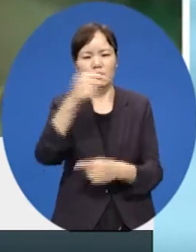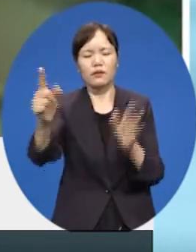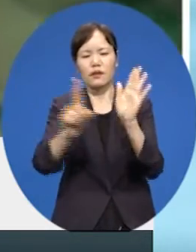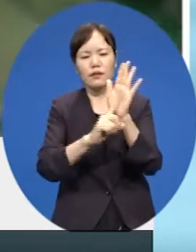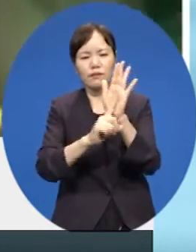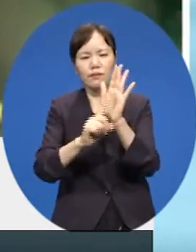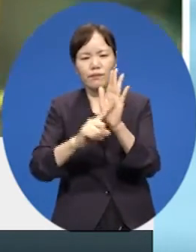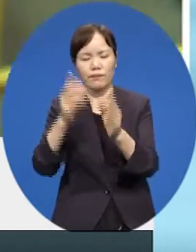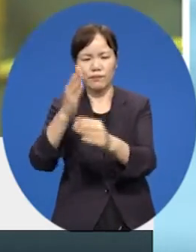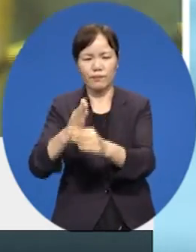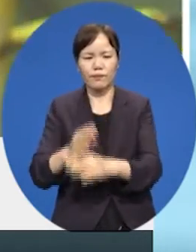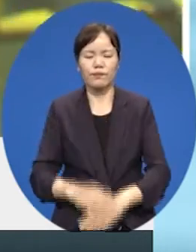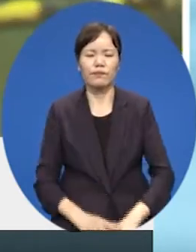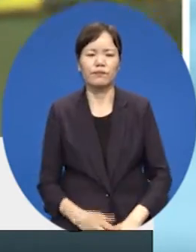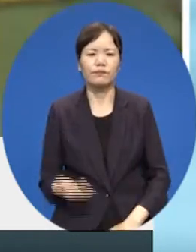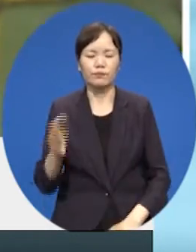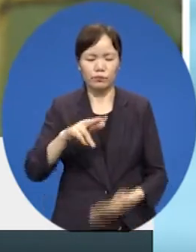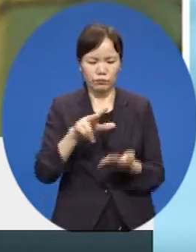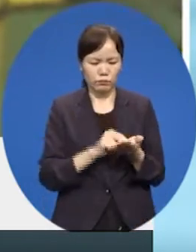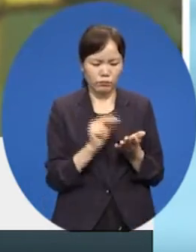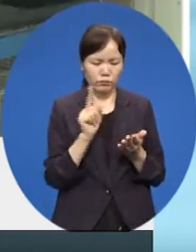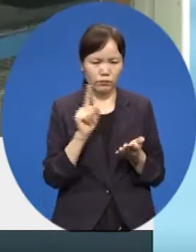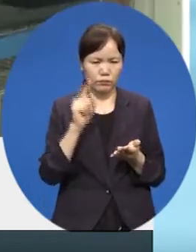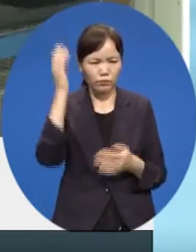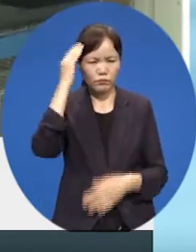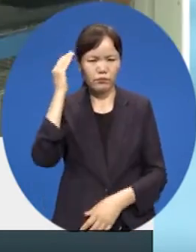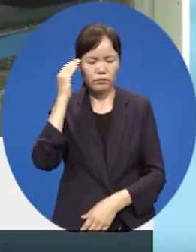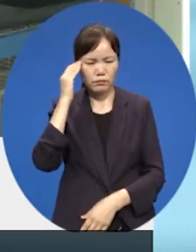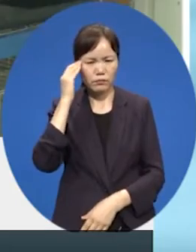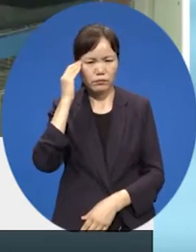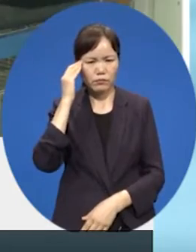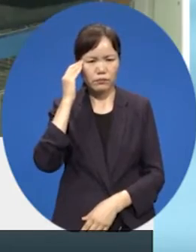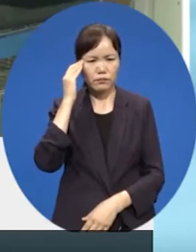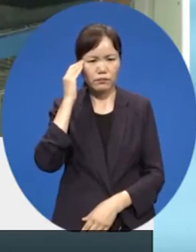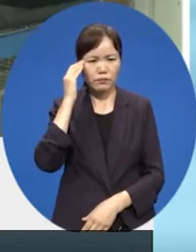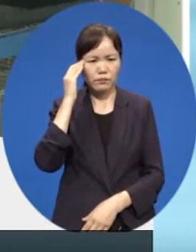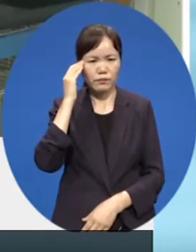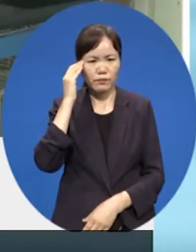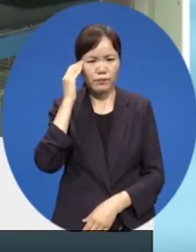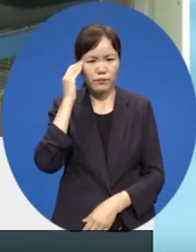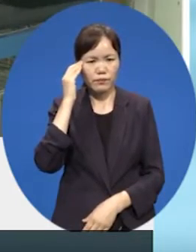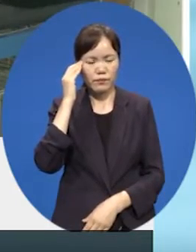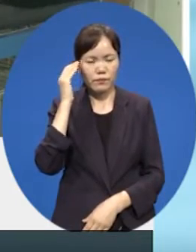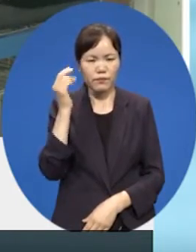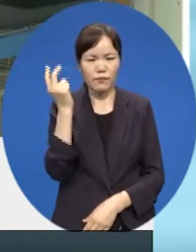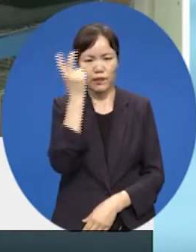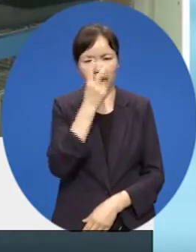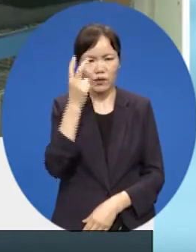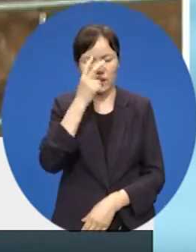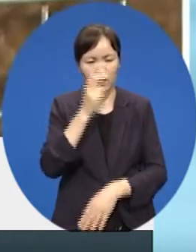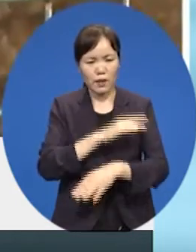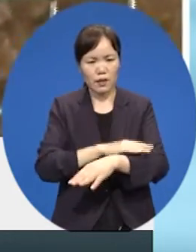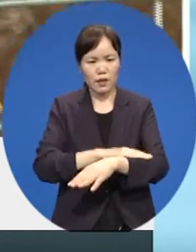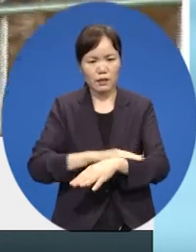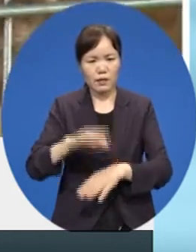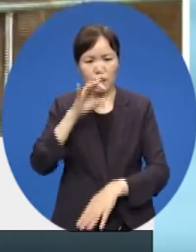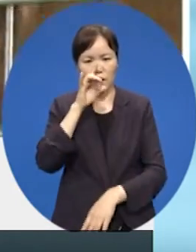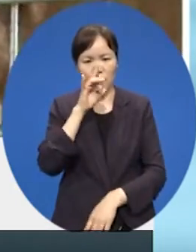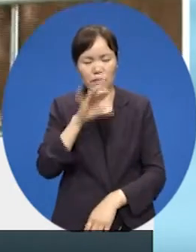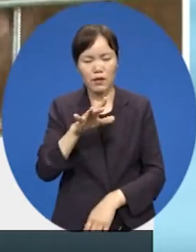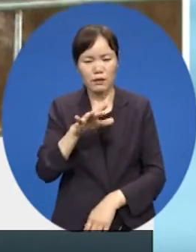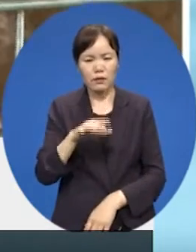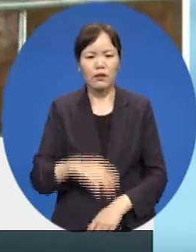있는데 그런데 문제가 우리나라가 이게 아까 제 제대로 관리되고 있지 않다 고 말씀드렸는데